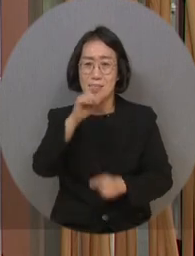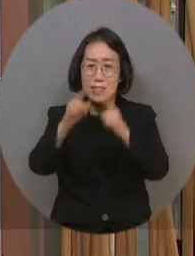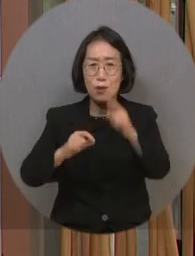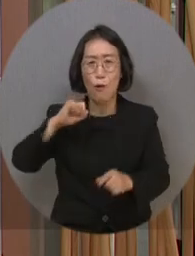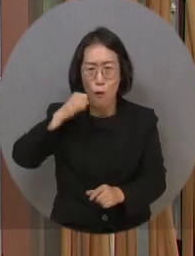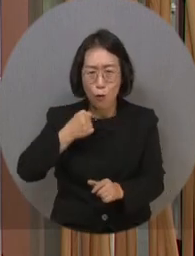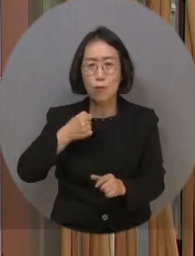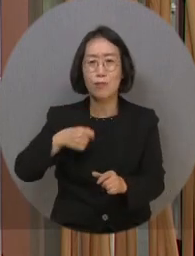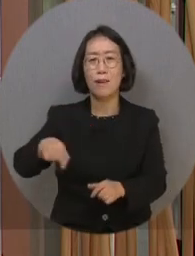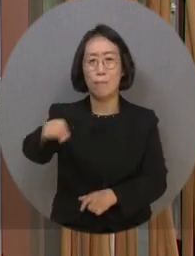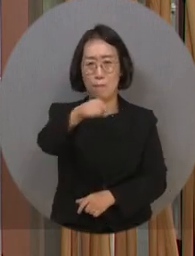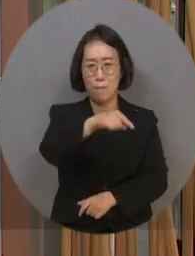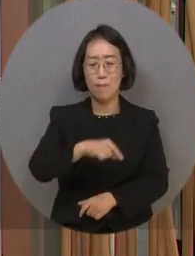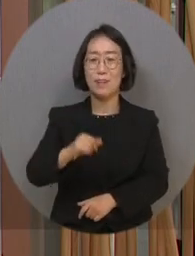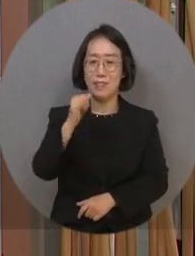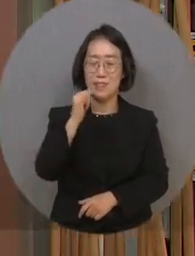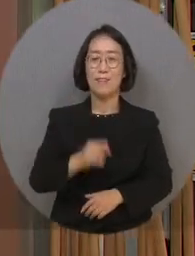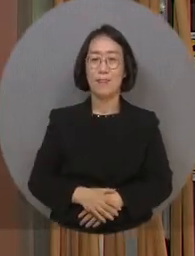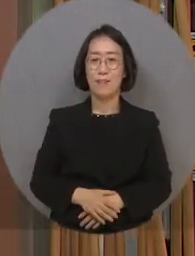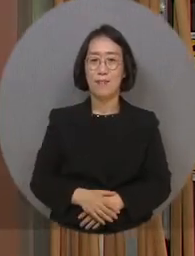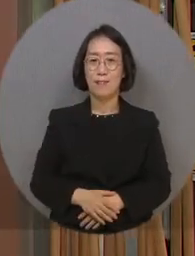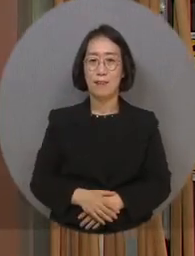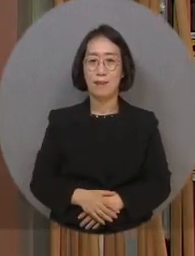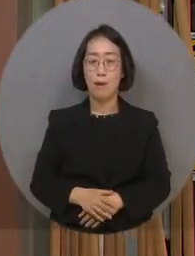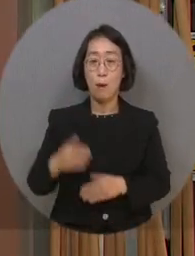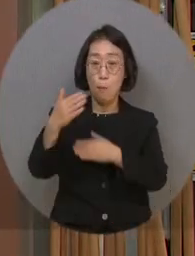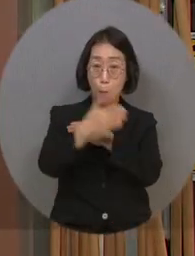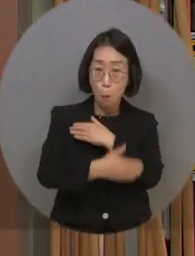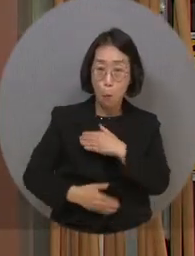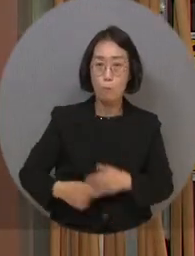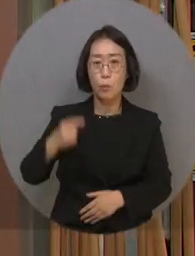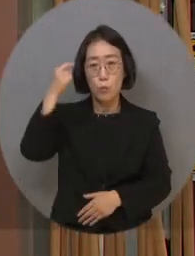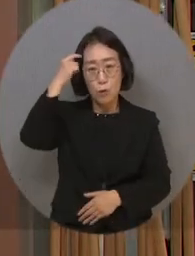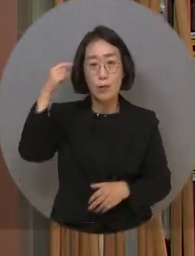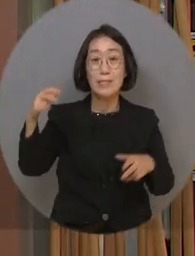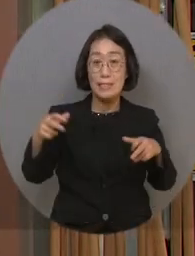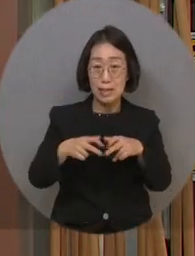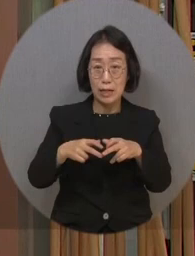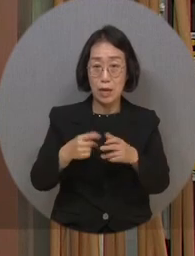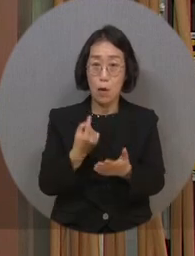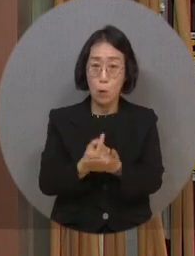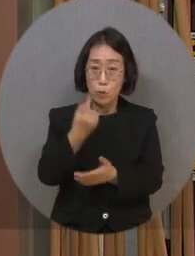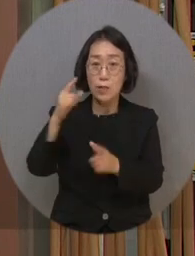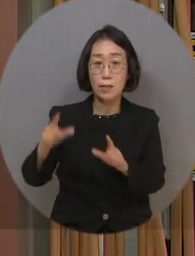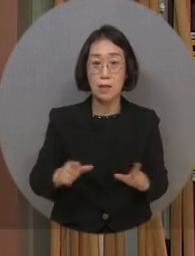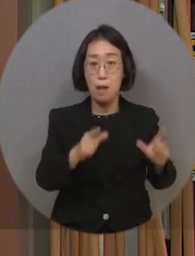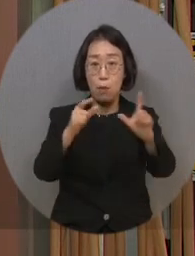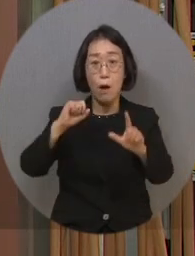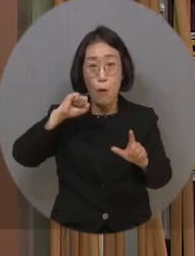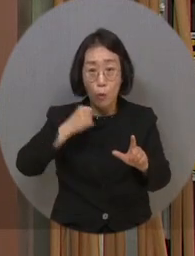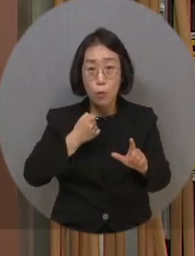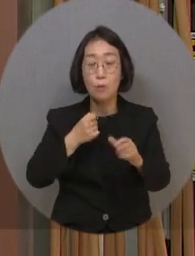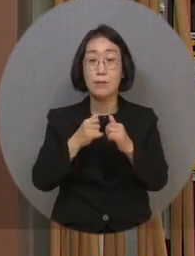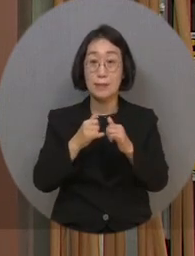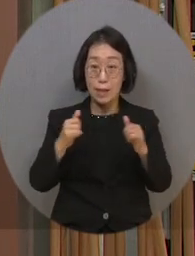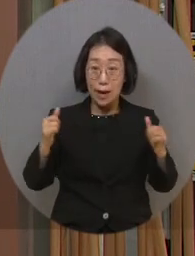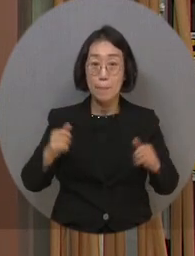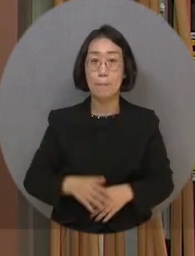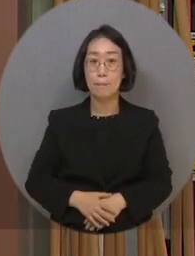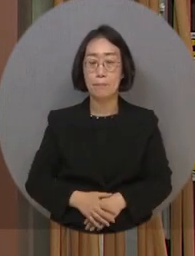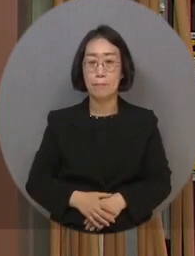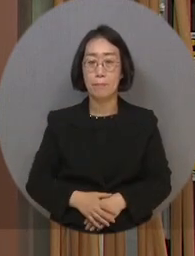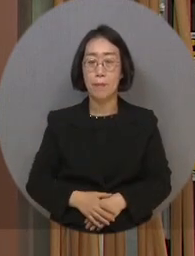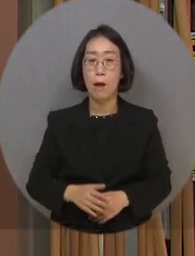못하는 분들이 많이 계실 것 같습니다. 신체 정신적 장애로 혼자서 생활하기 어려운